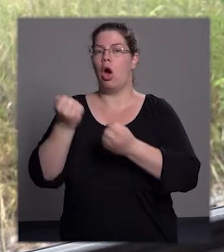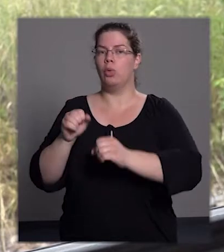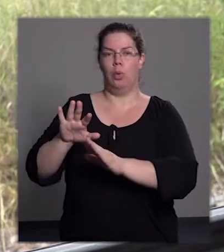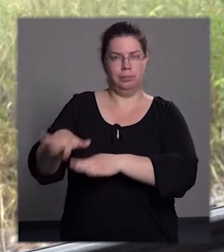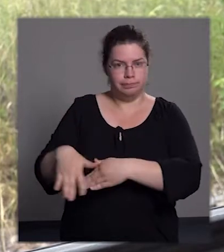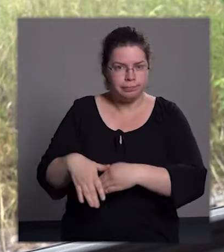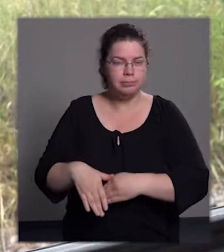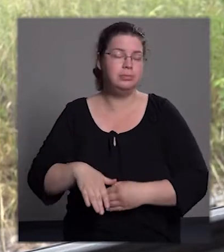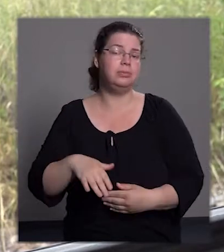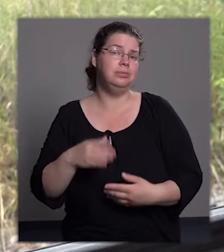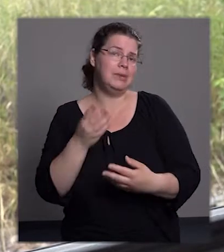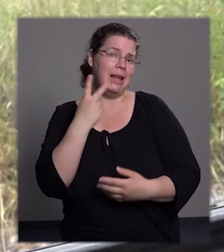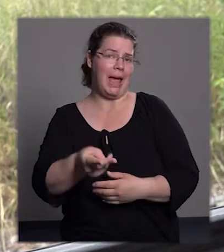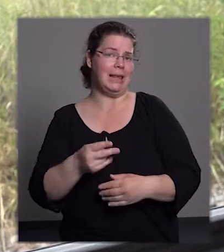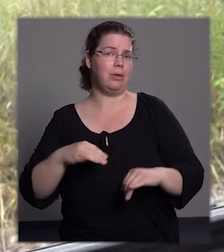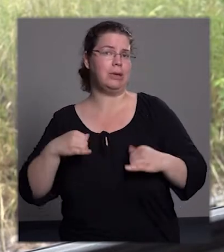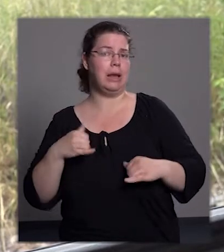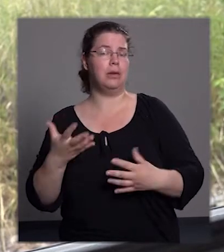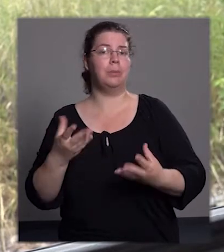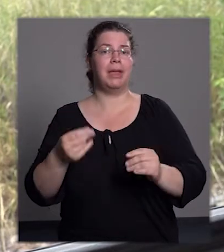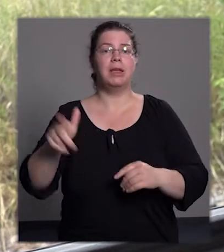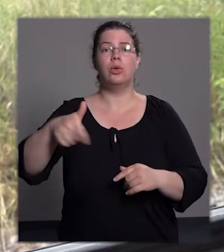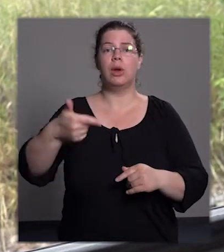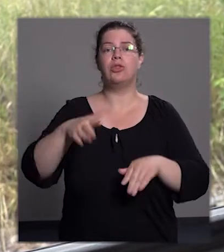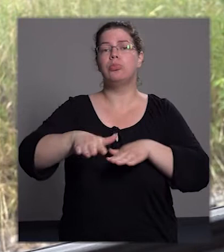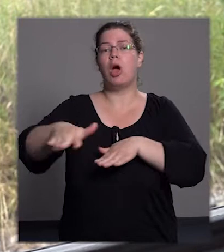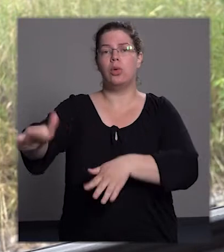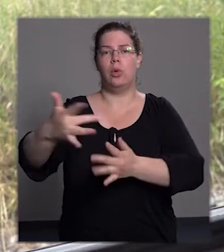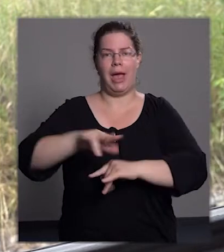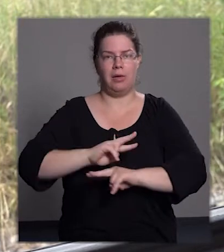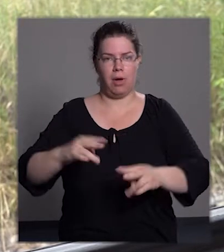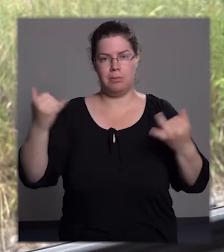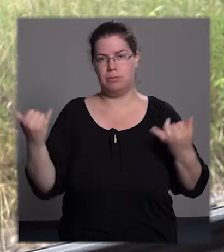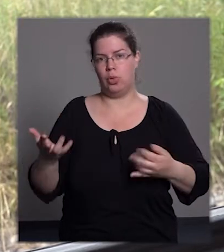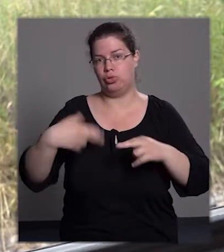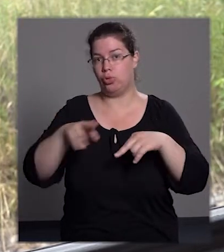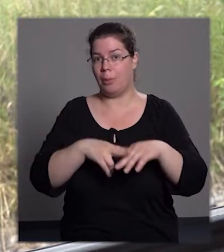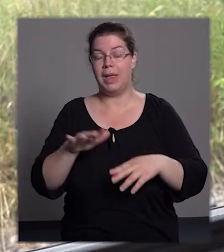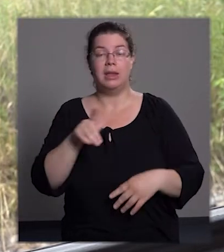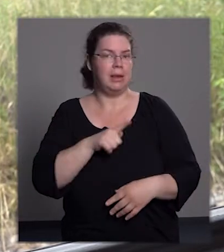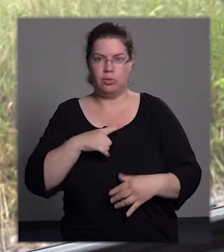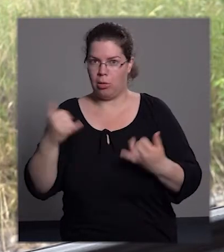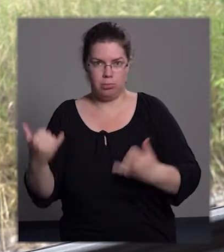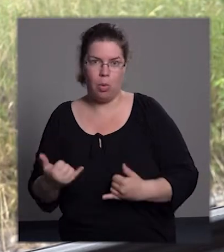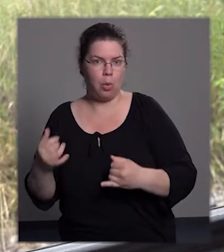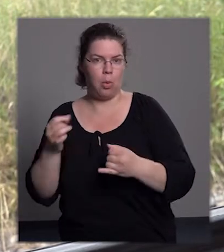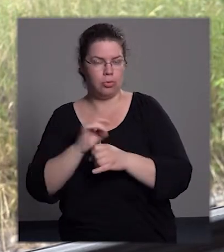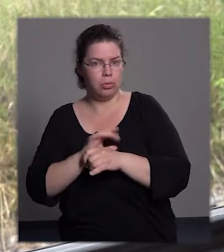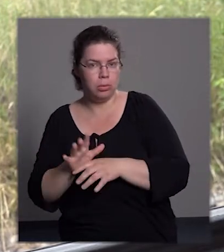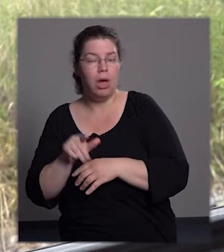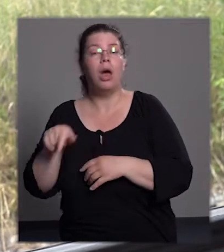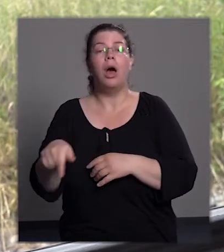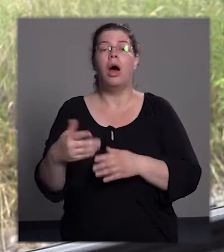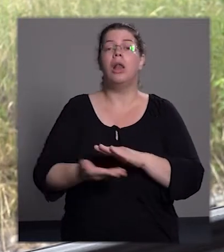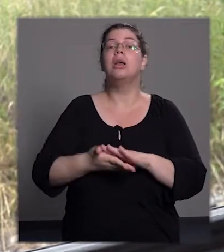látszik, hogy délelőtt mennyi üres parkolóhely van, és most sokkal többen nem csak most a Covid alatt, de már a vonat alatt is sokkal